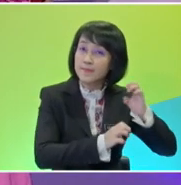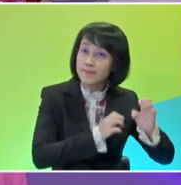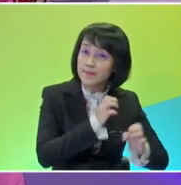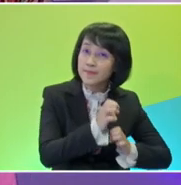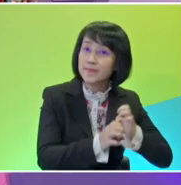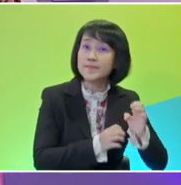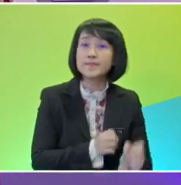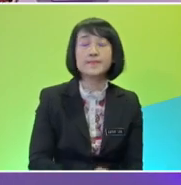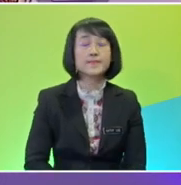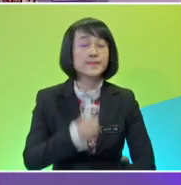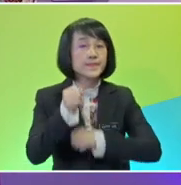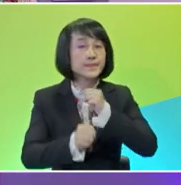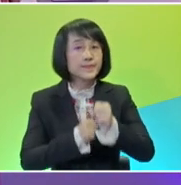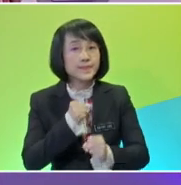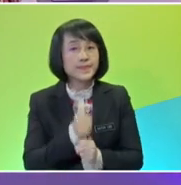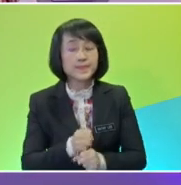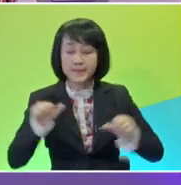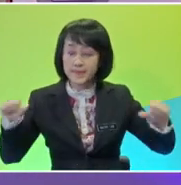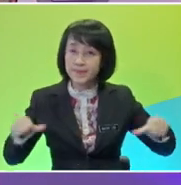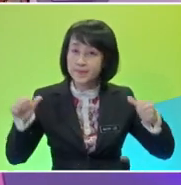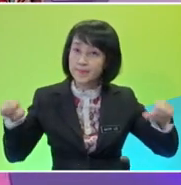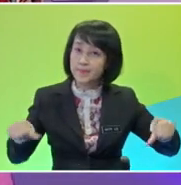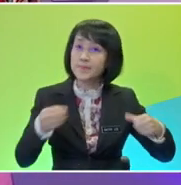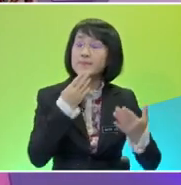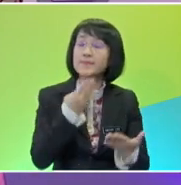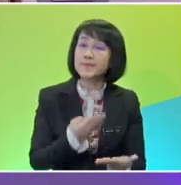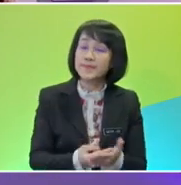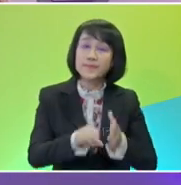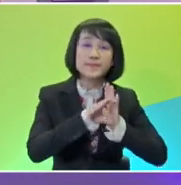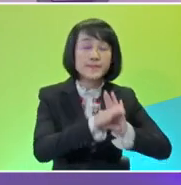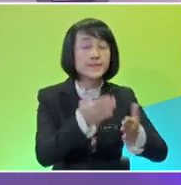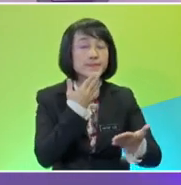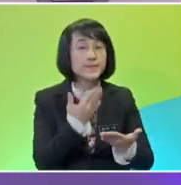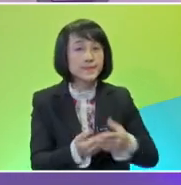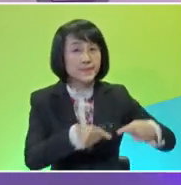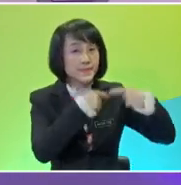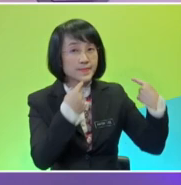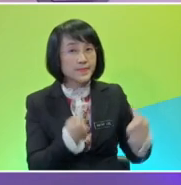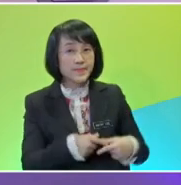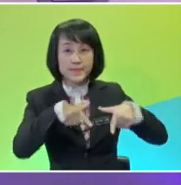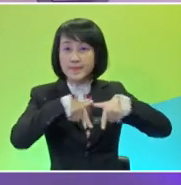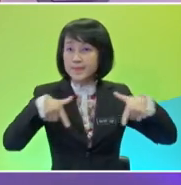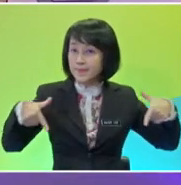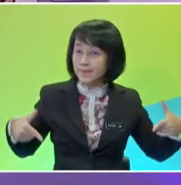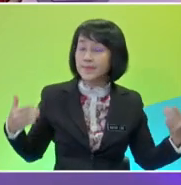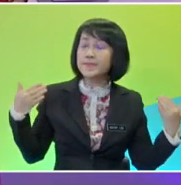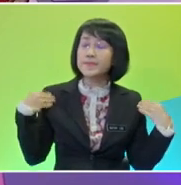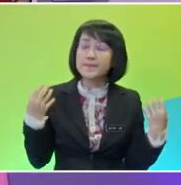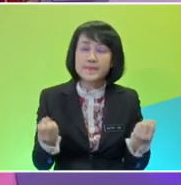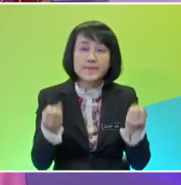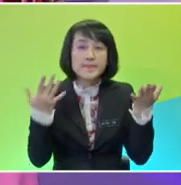tingkah laku dan amalan baik contohnya baik hati berani Sebenarnya mudah-mudahan ada banyak lagi